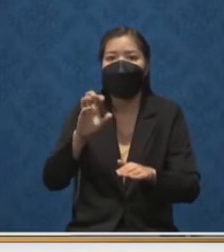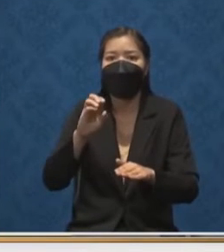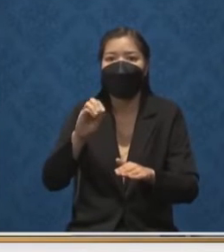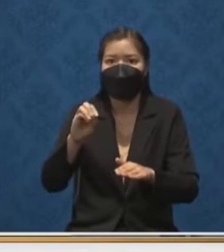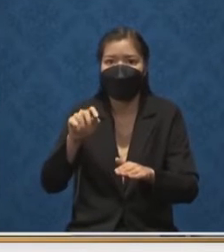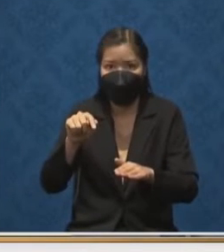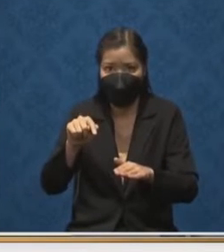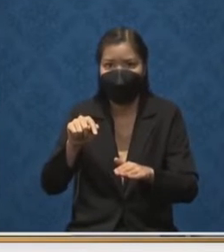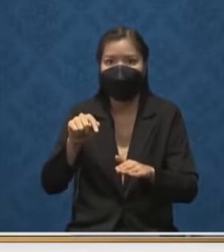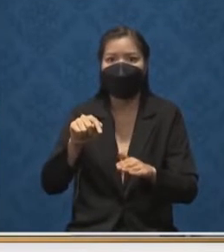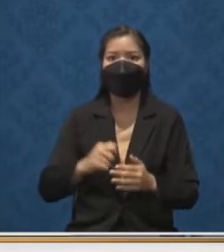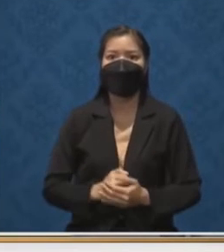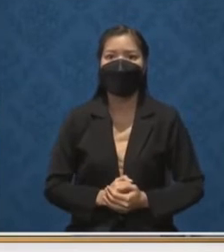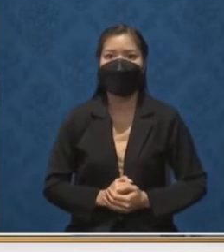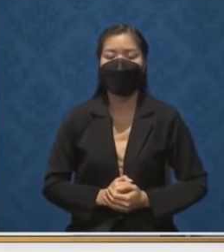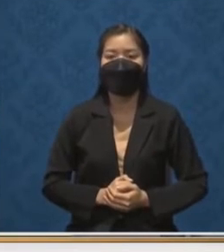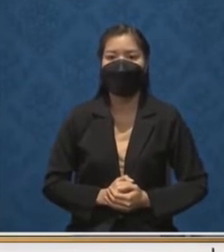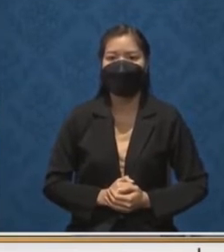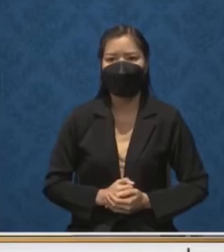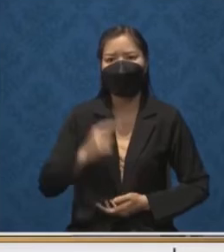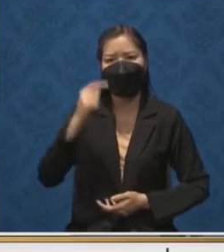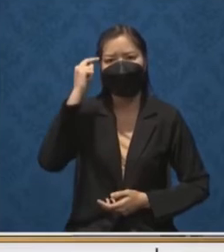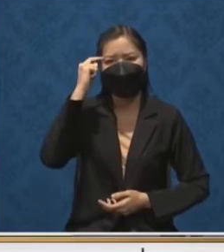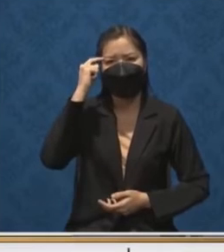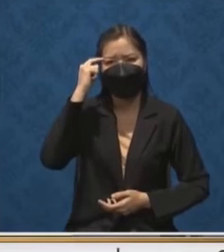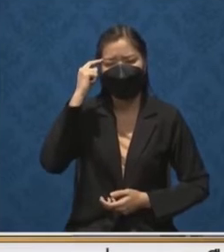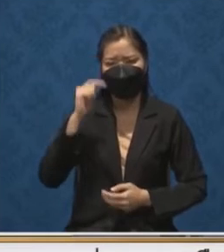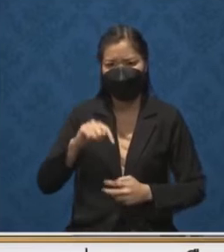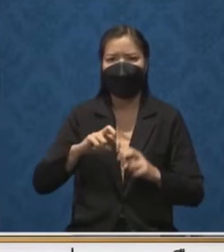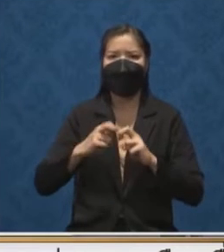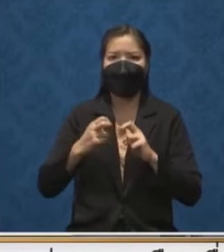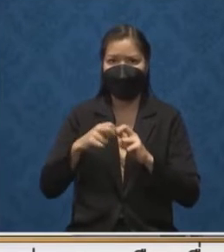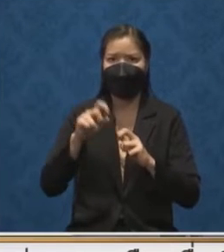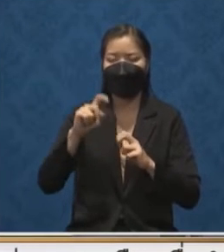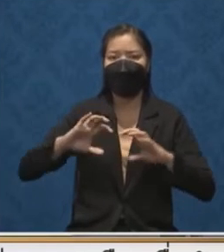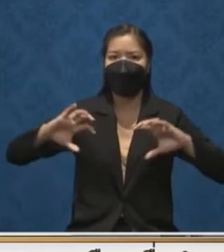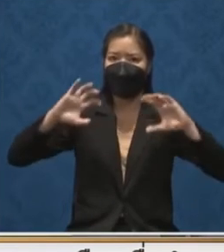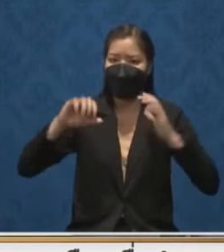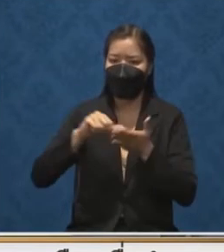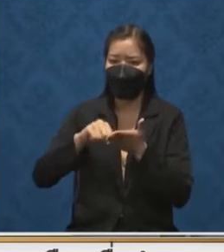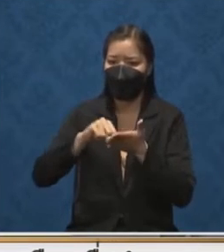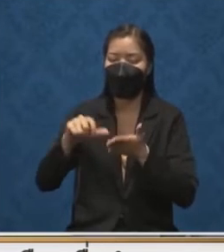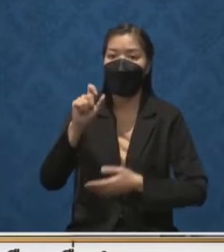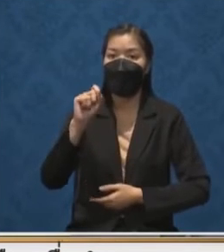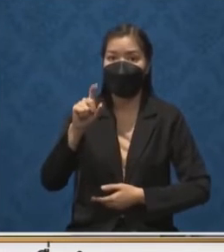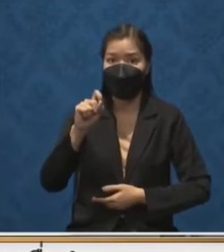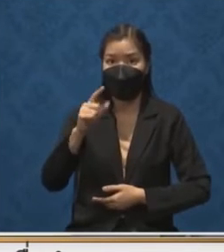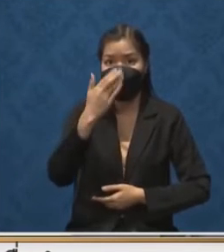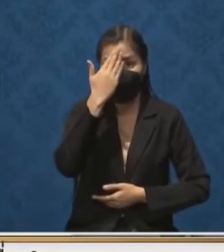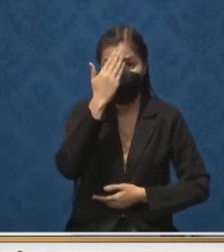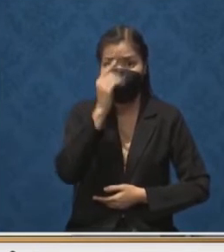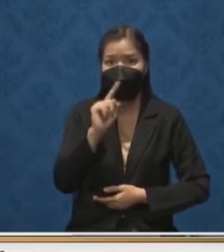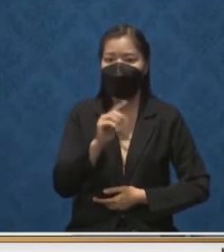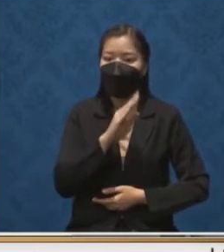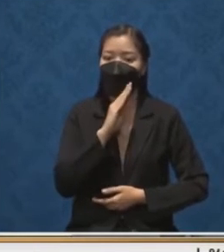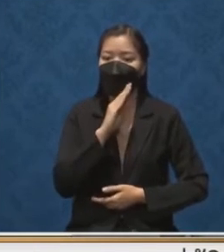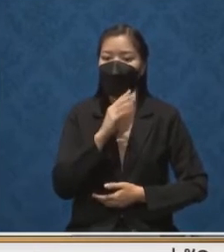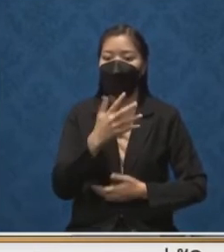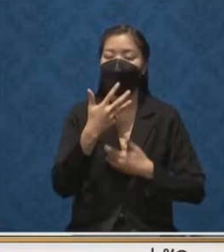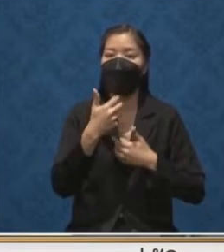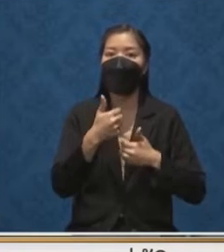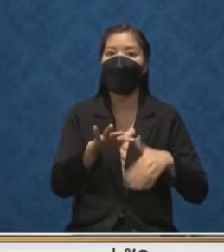ที่รัฐบาลเนี่ยต้องดูแลแก้ไขโดยเร่งด่วนเพราะว่าหากทิ้งไว้เนี่ย